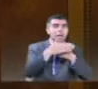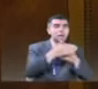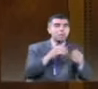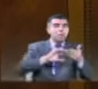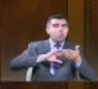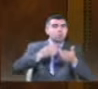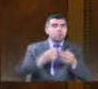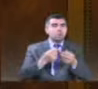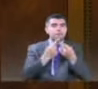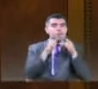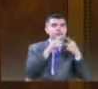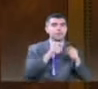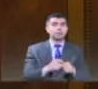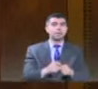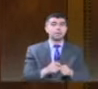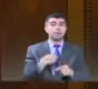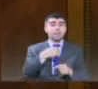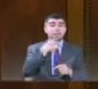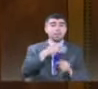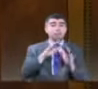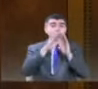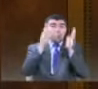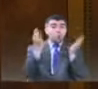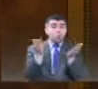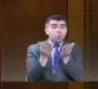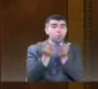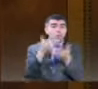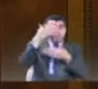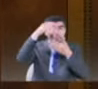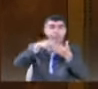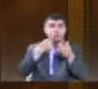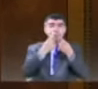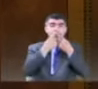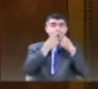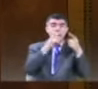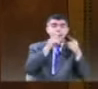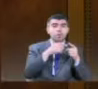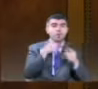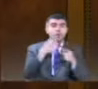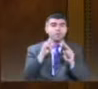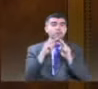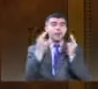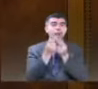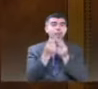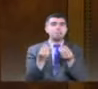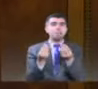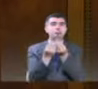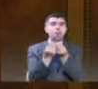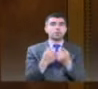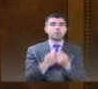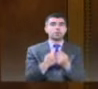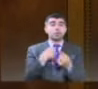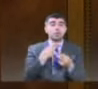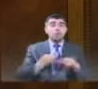المنظمة وهياكلها، وقد أسفر ذلك عن انخراط المغرب في العديد من المبادرات التي أطلقتها المنظمة، خصوصا الإعلان